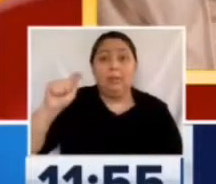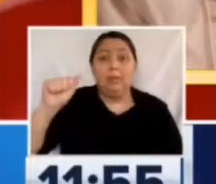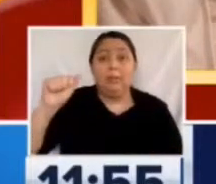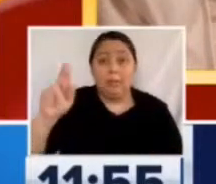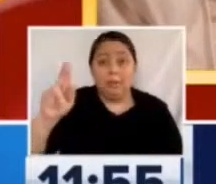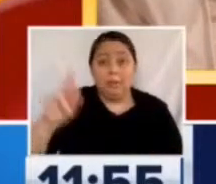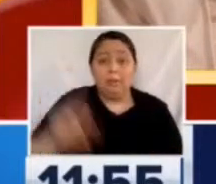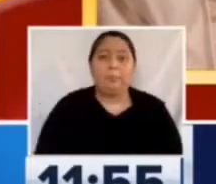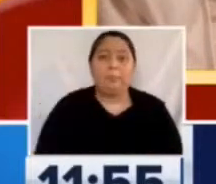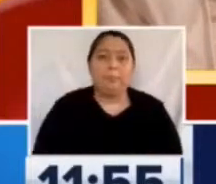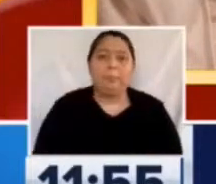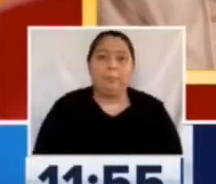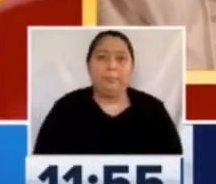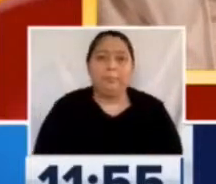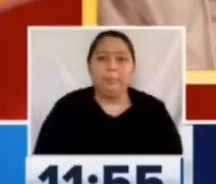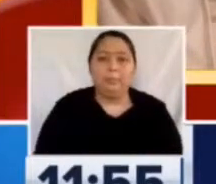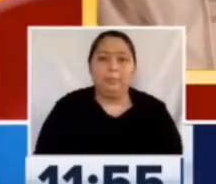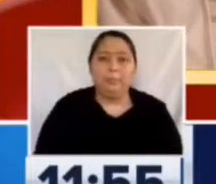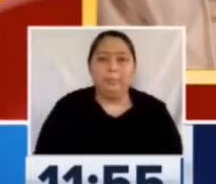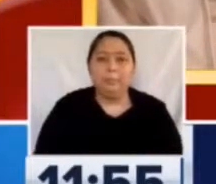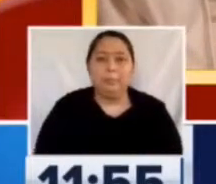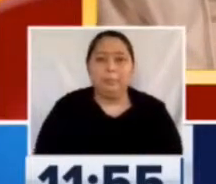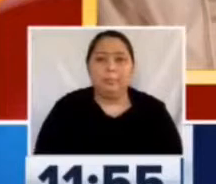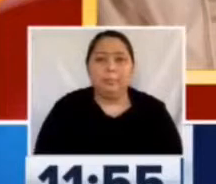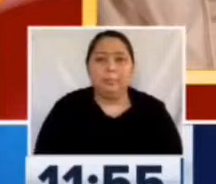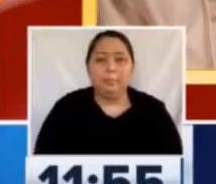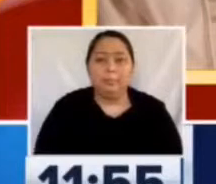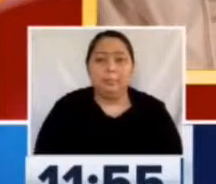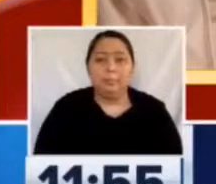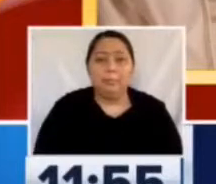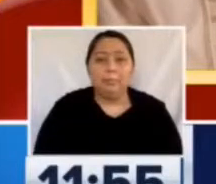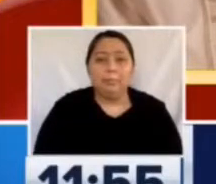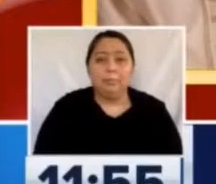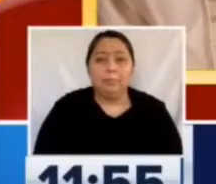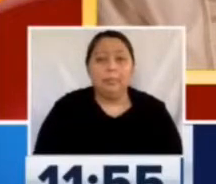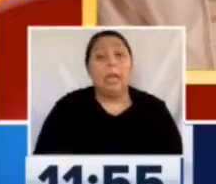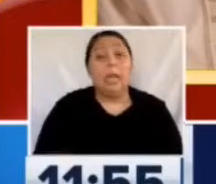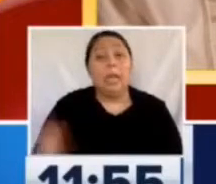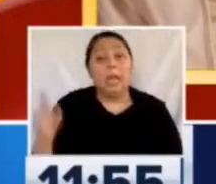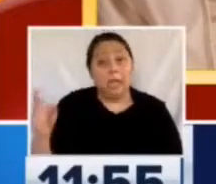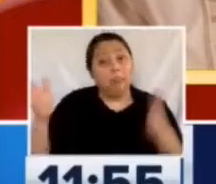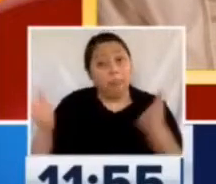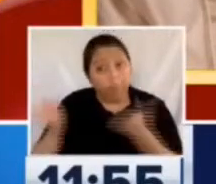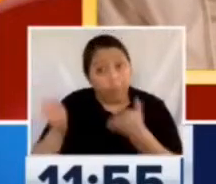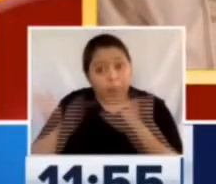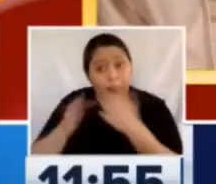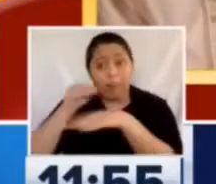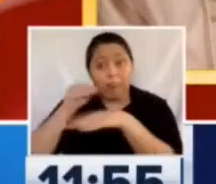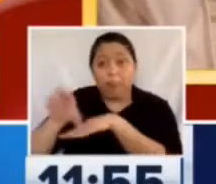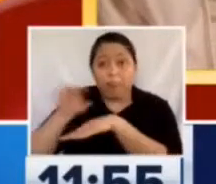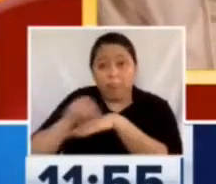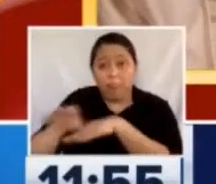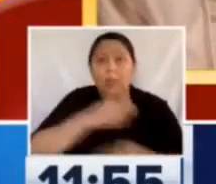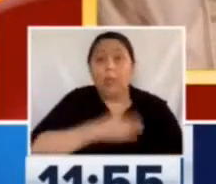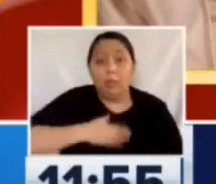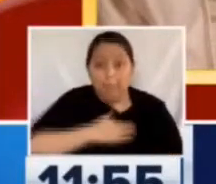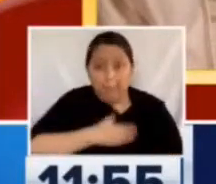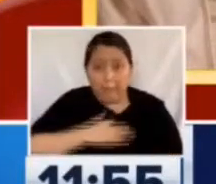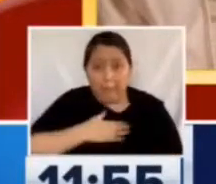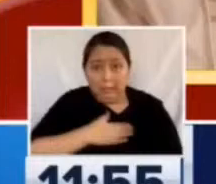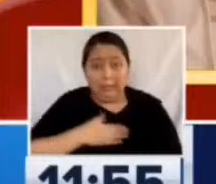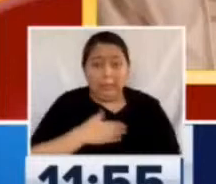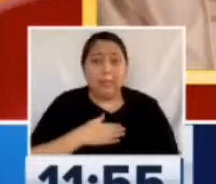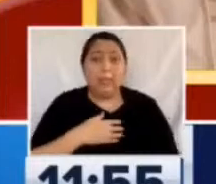maging mahinahon sa gitna ng pagsubok na ito. sama po sa ito